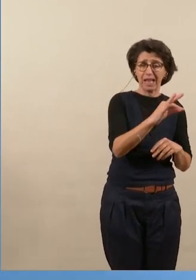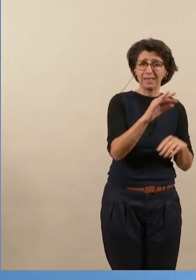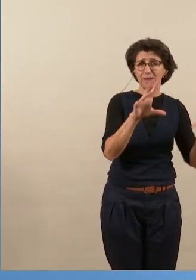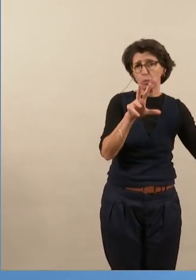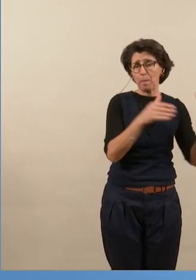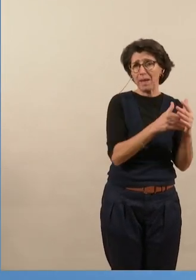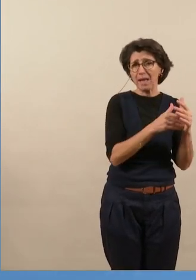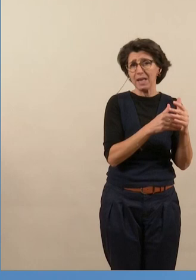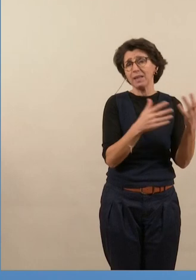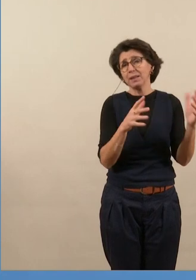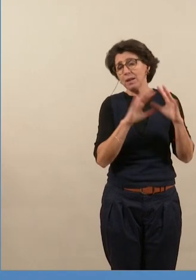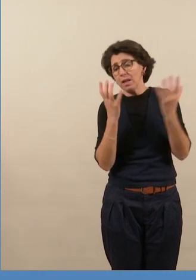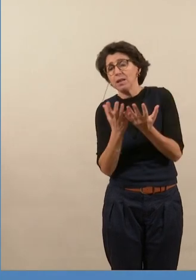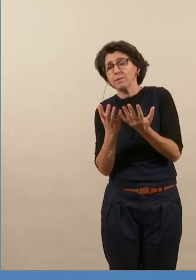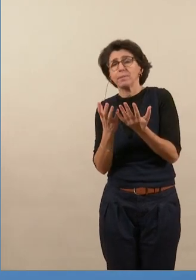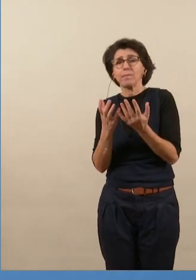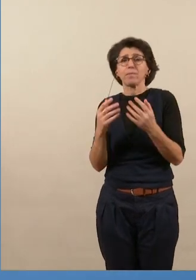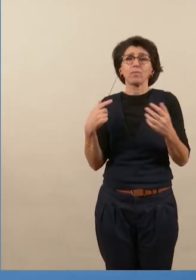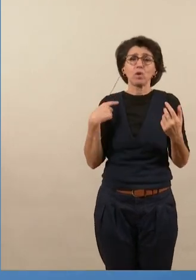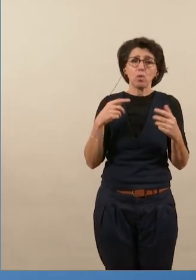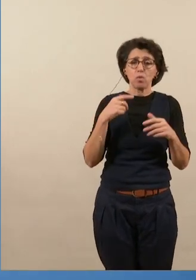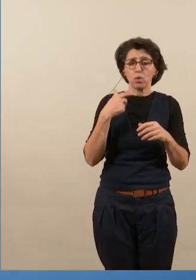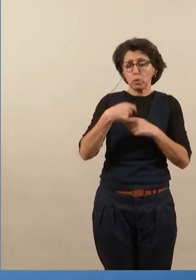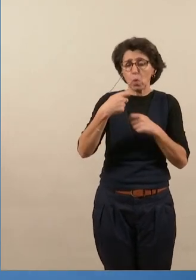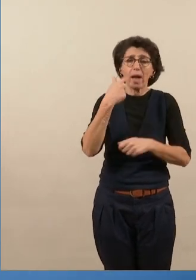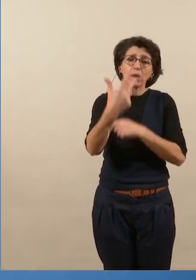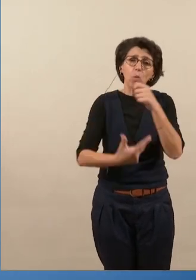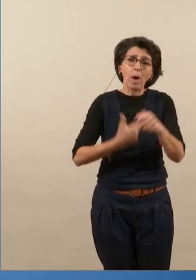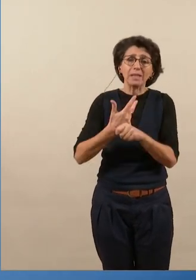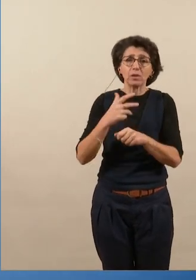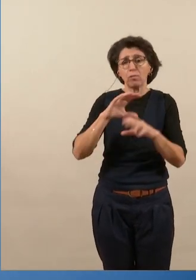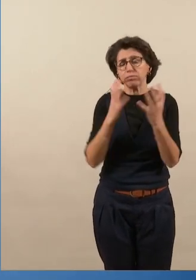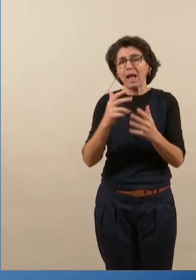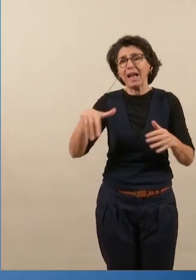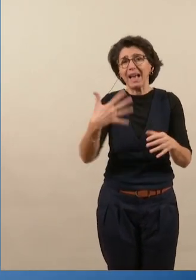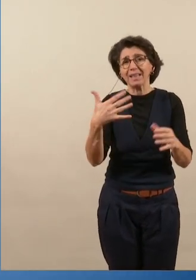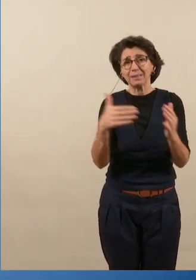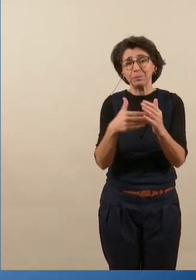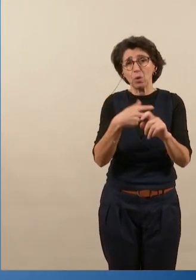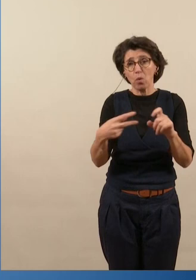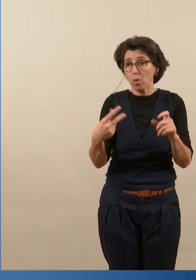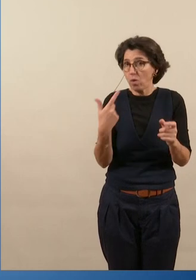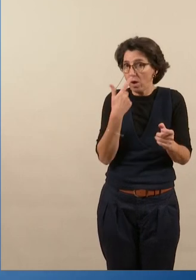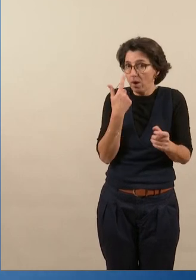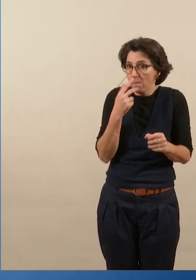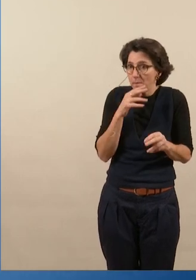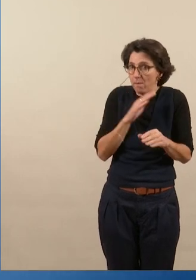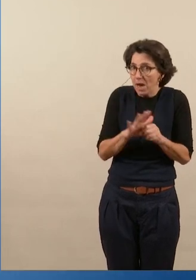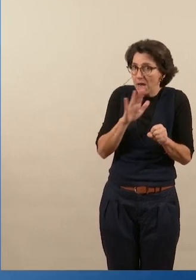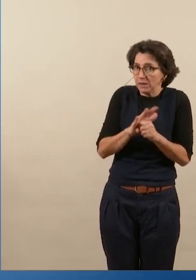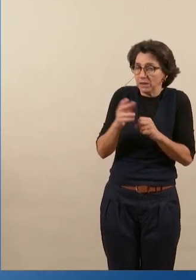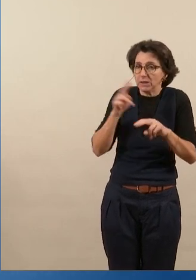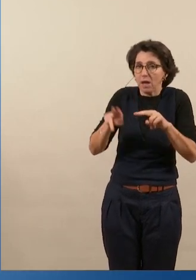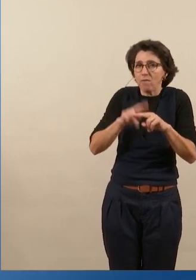c'est si on prend la l'échelle de 3 ans c'est largement insuffisant en réalité pour réaliser des travaux